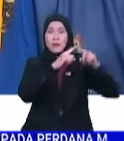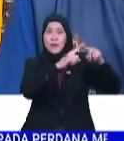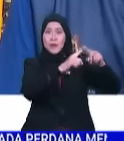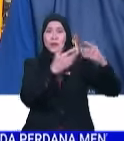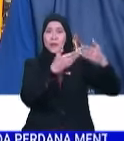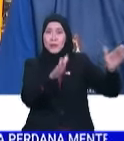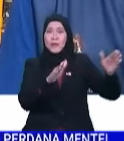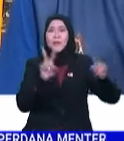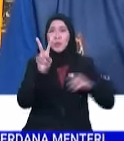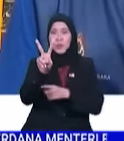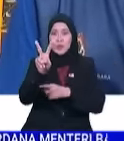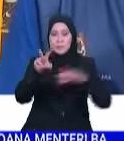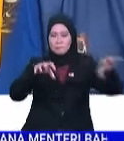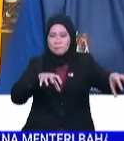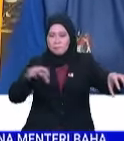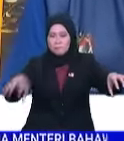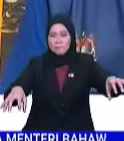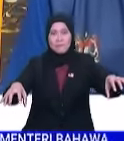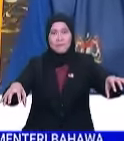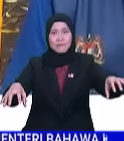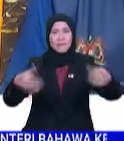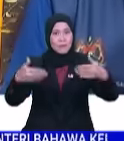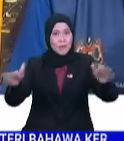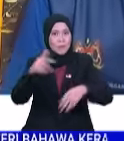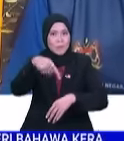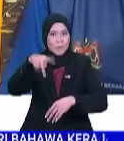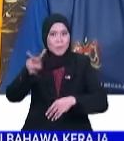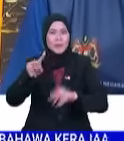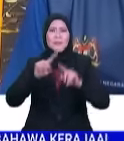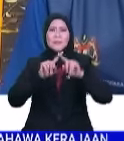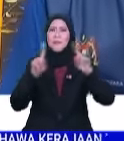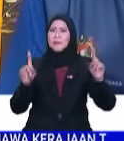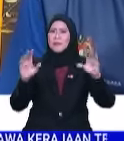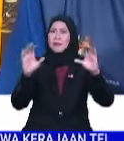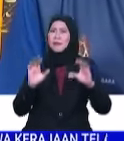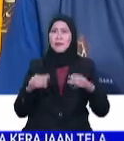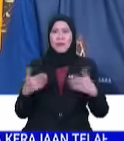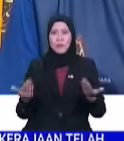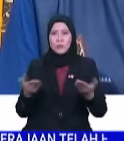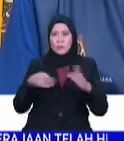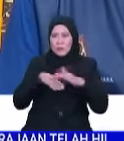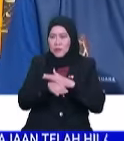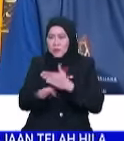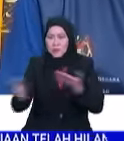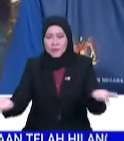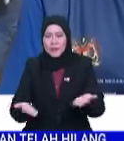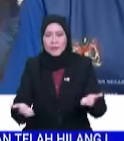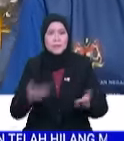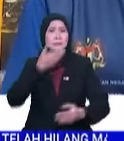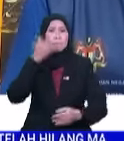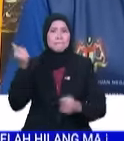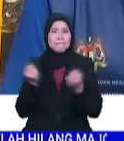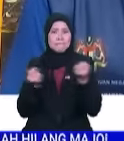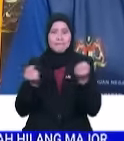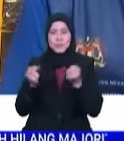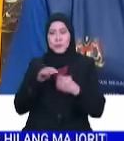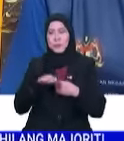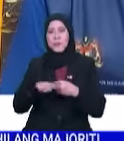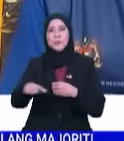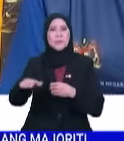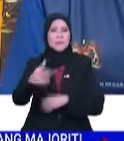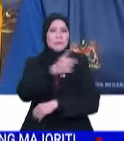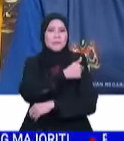dibuka 2 dewan, tetapi saya rasa cara kita masuk ke kawasan ini adalah yang terbaik dan